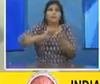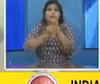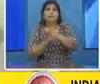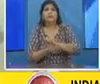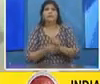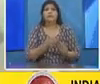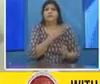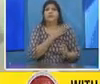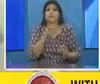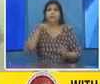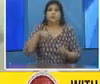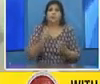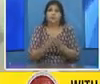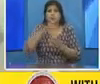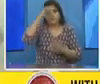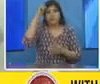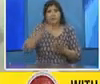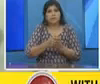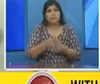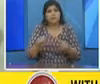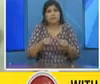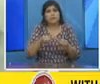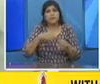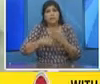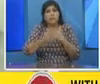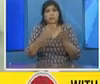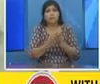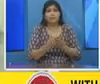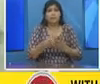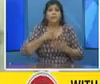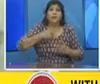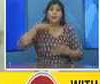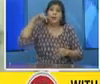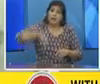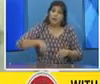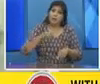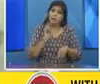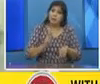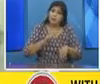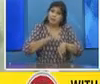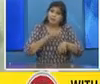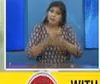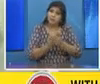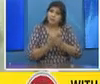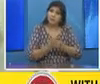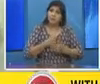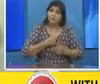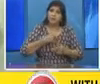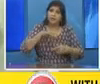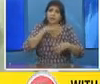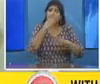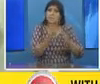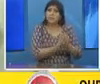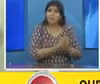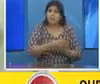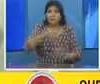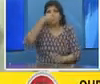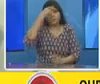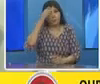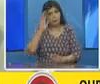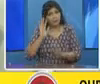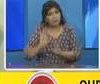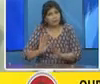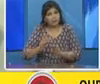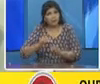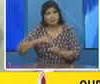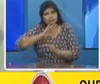परिवर्तित किया है। इसी भावना के साथ हमें आज भी इन सारे संकटों के